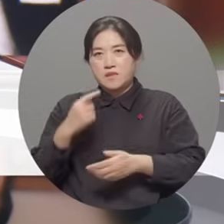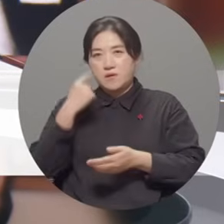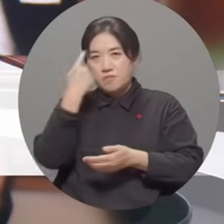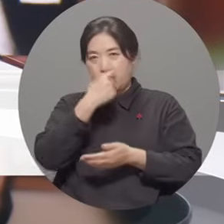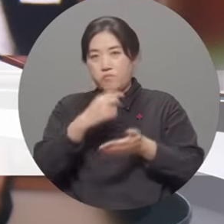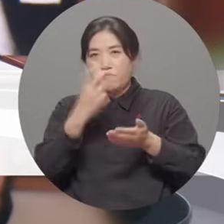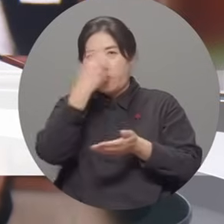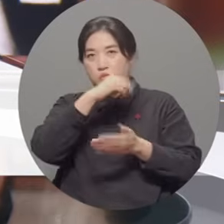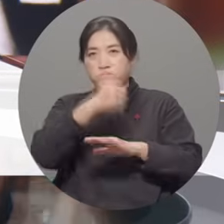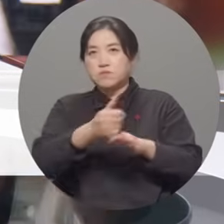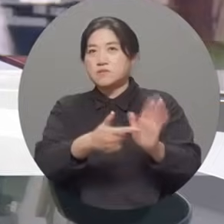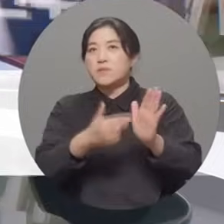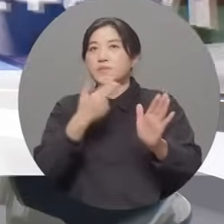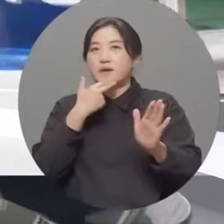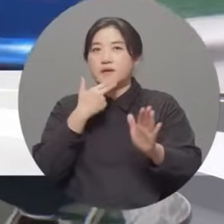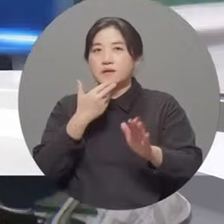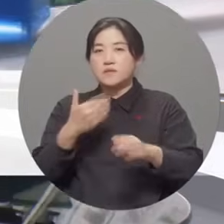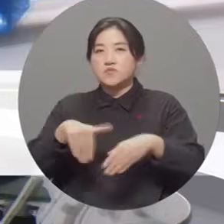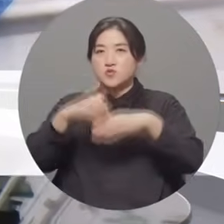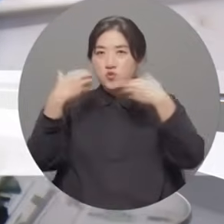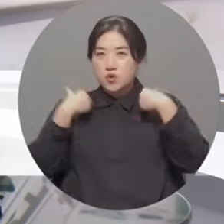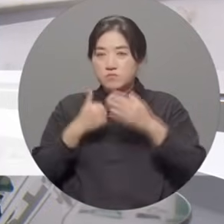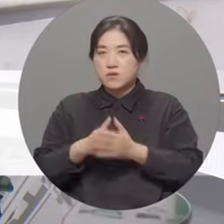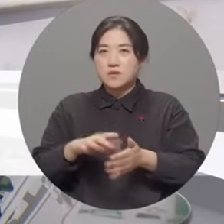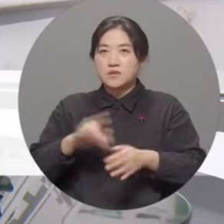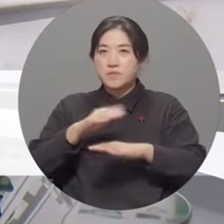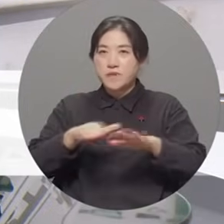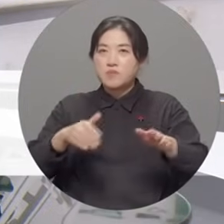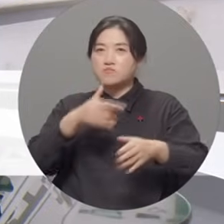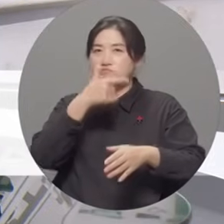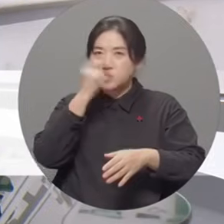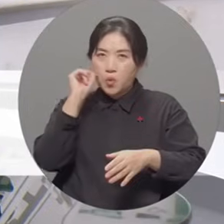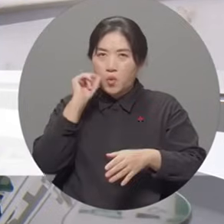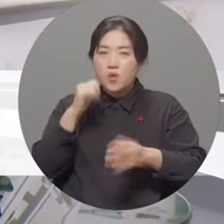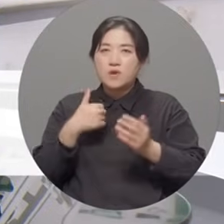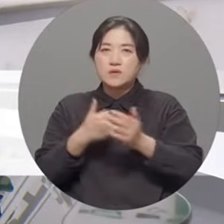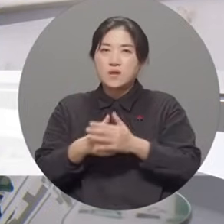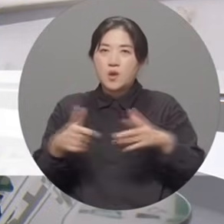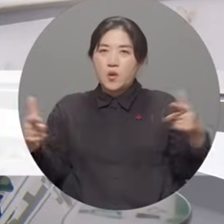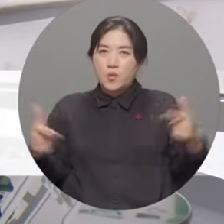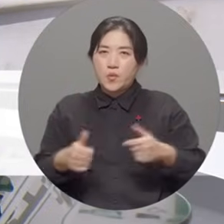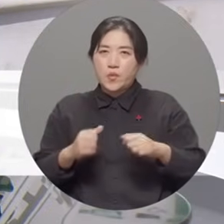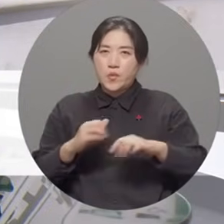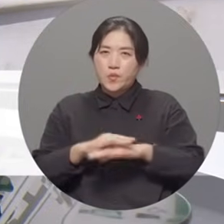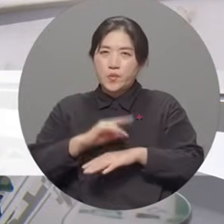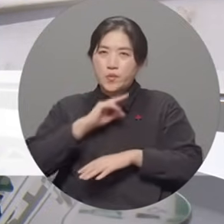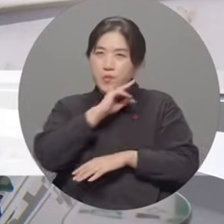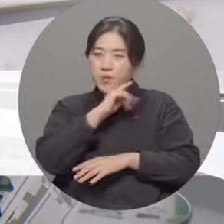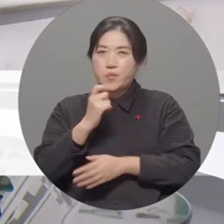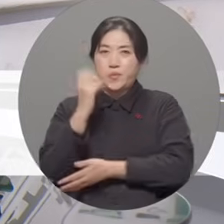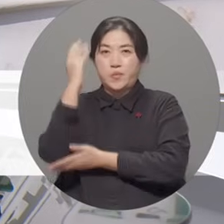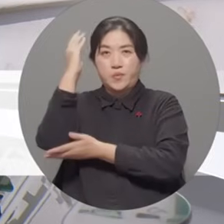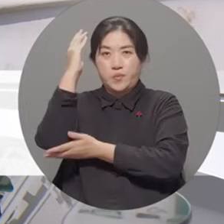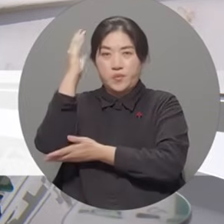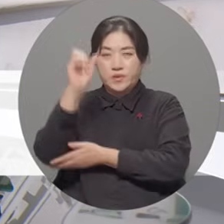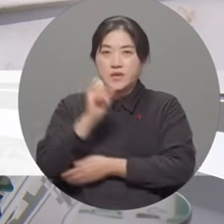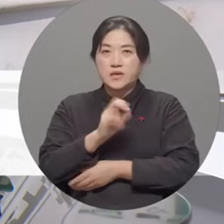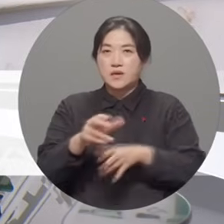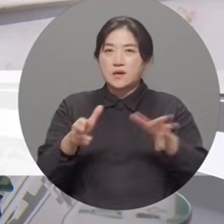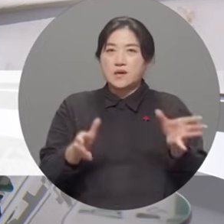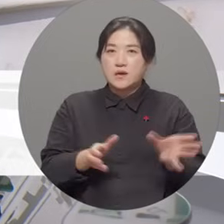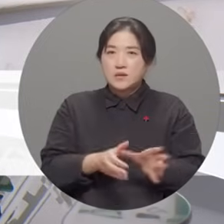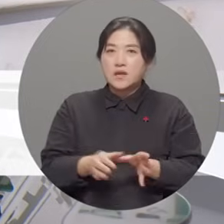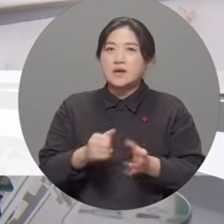공개하지 않았습니다. 전임 정부의 초동 대처 부실과 축소 은폐 시도 등을 다시 한번 강조했는데